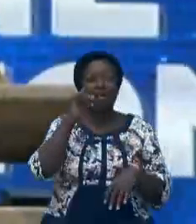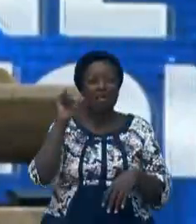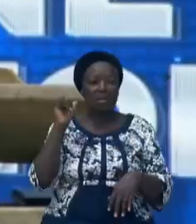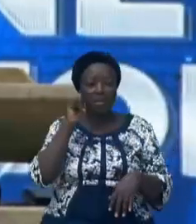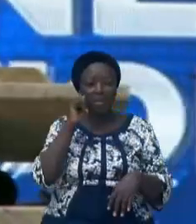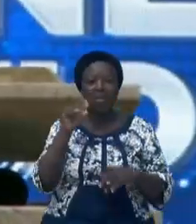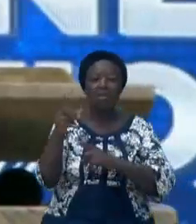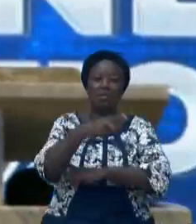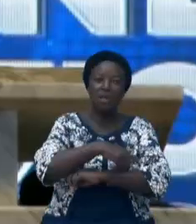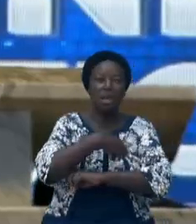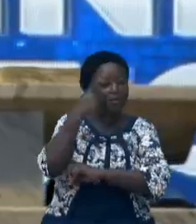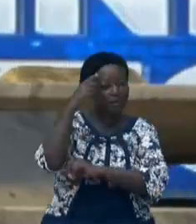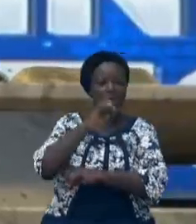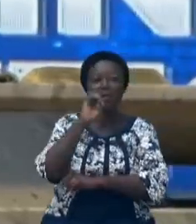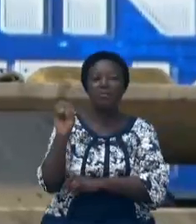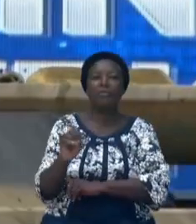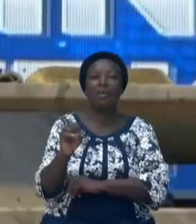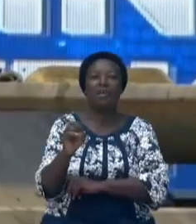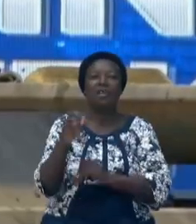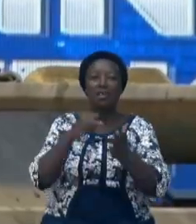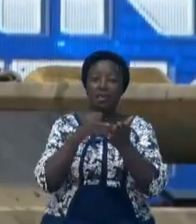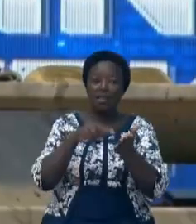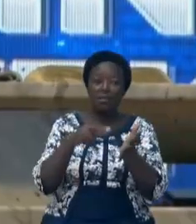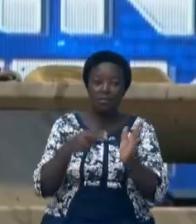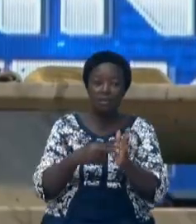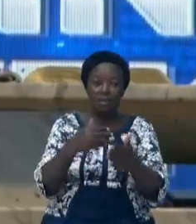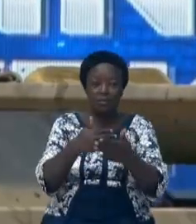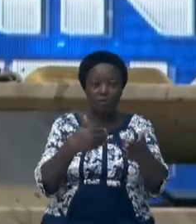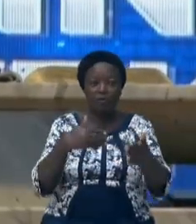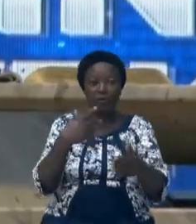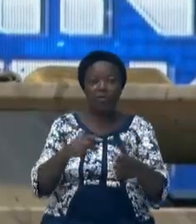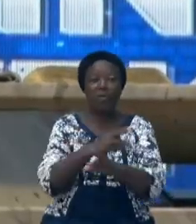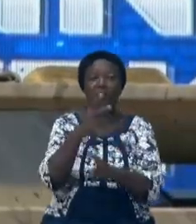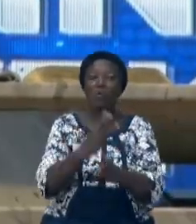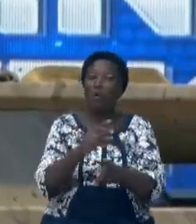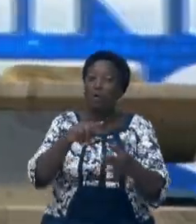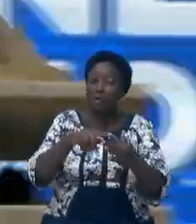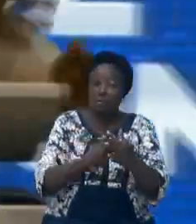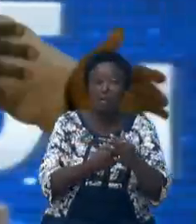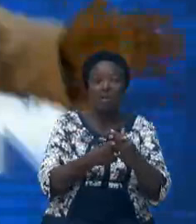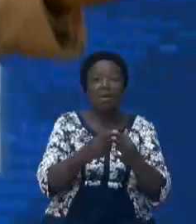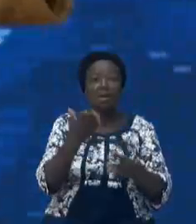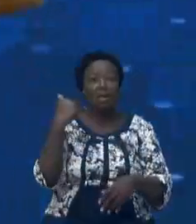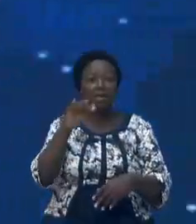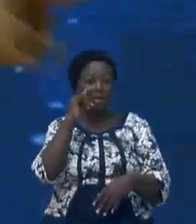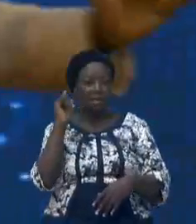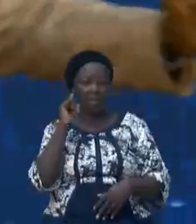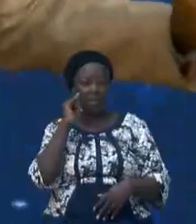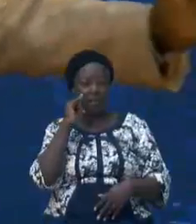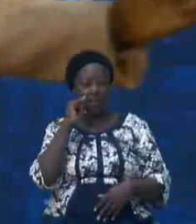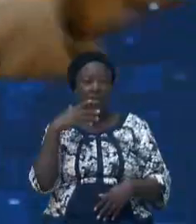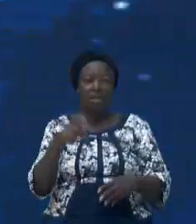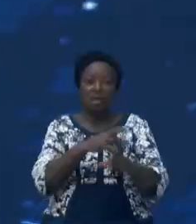christ le même hier aujourd'hui et éternellement je l'avais dit avant